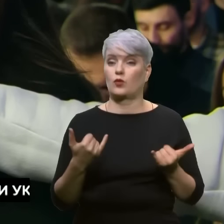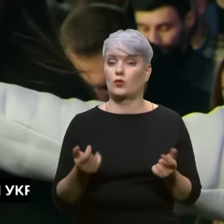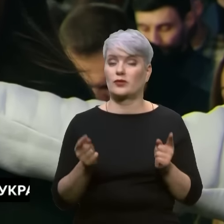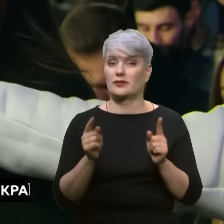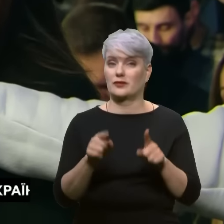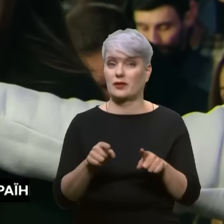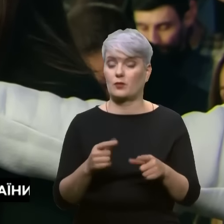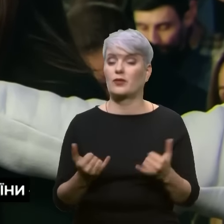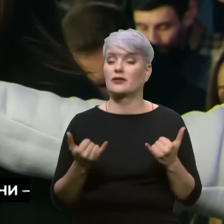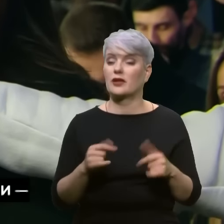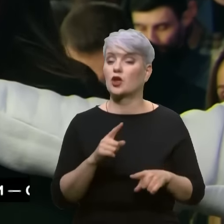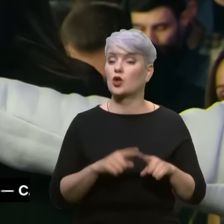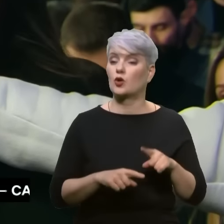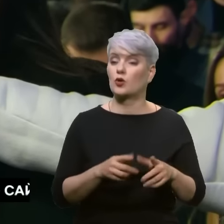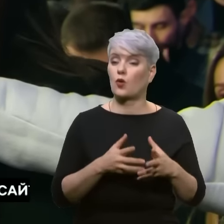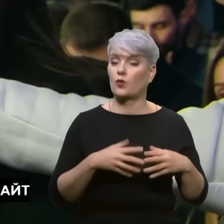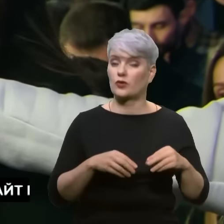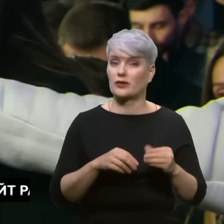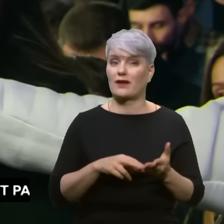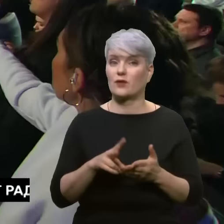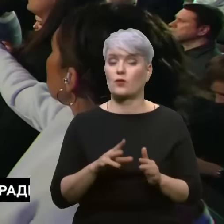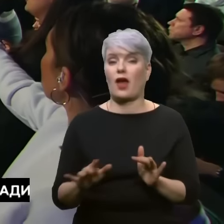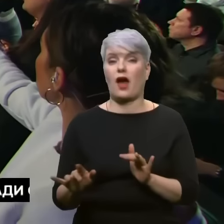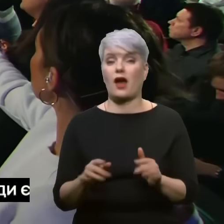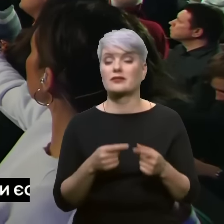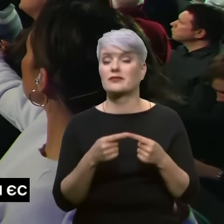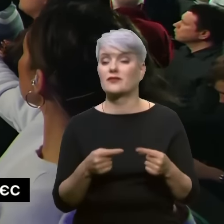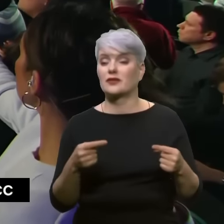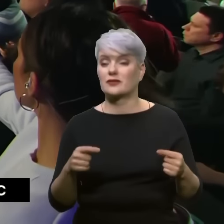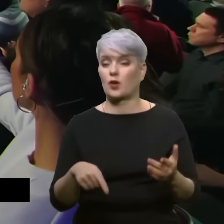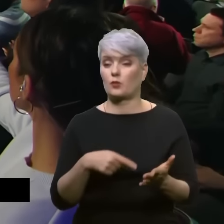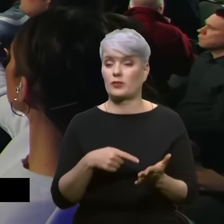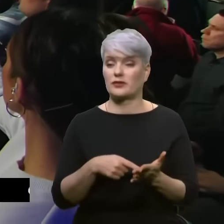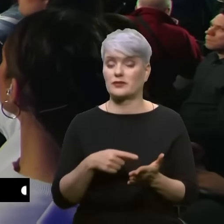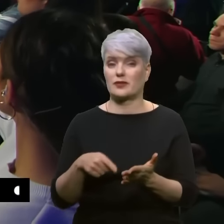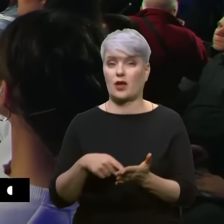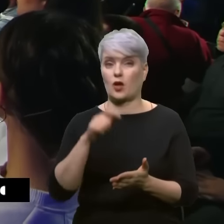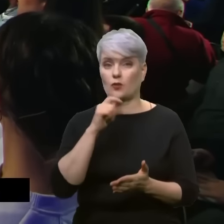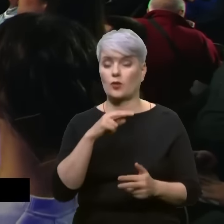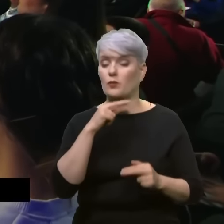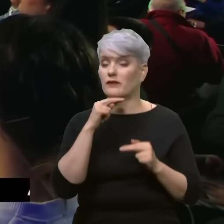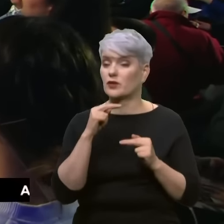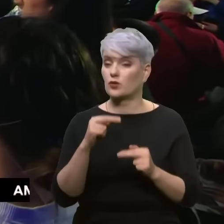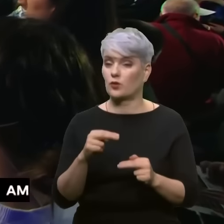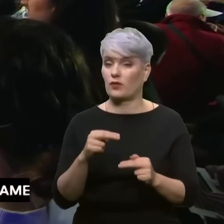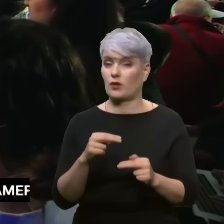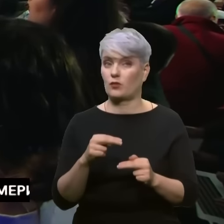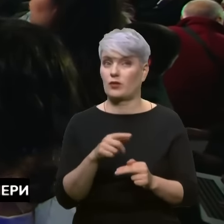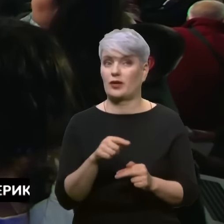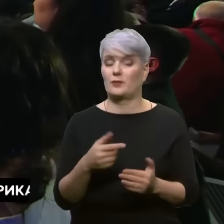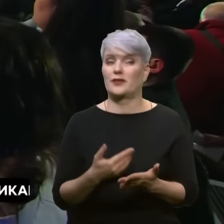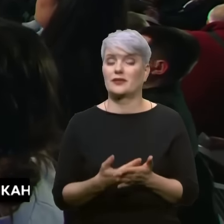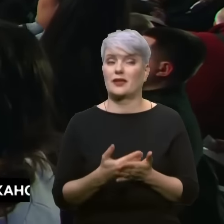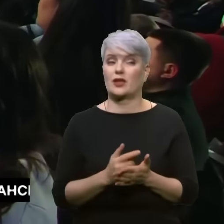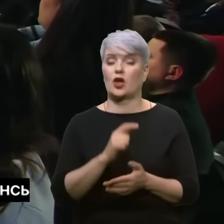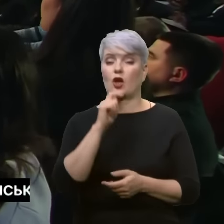І зараз родичі їхні виходять на акції у різних містах України для того, аби привернути до цього увагу. Напевно, їм здається,